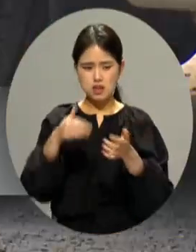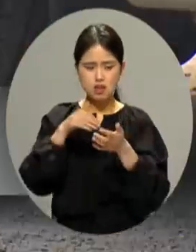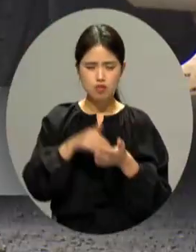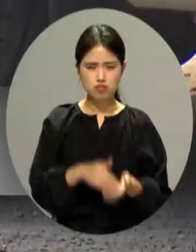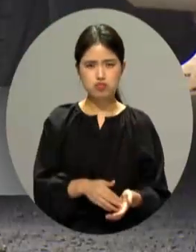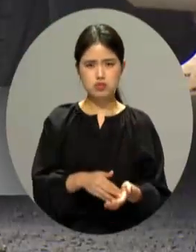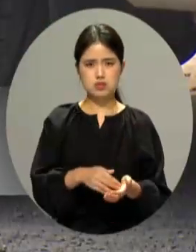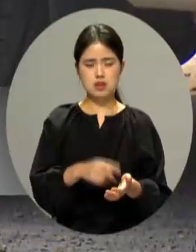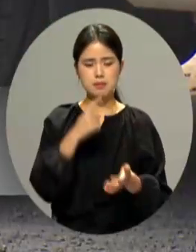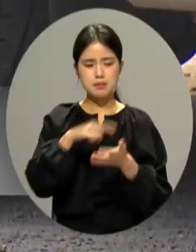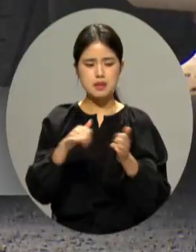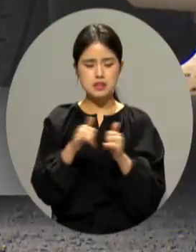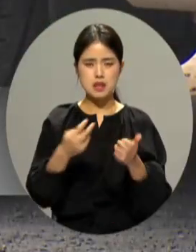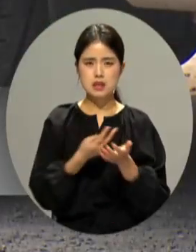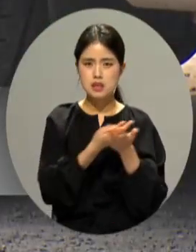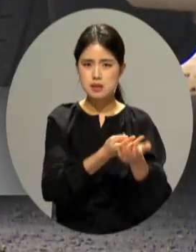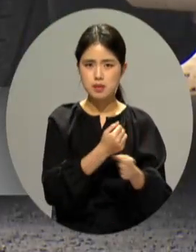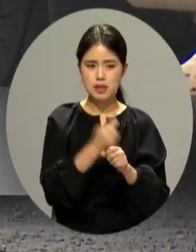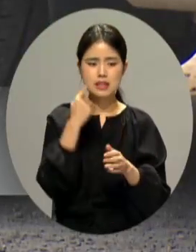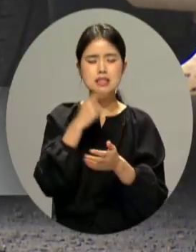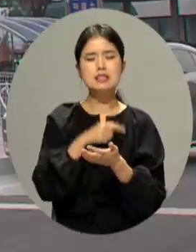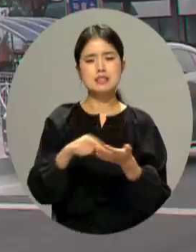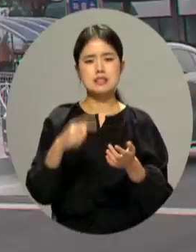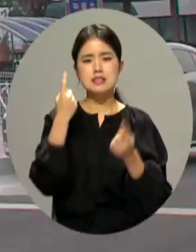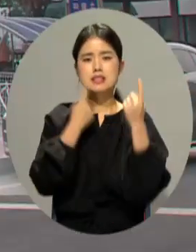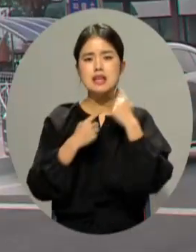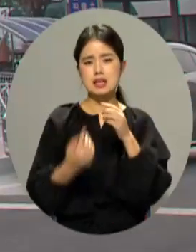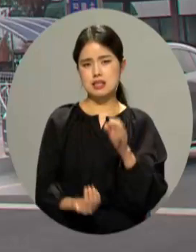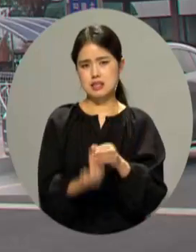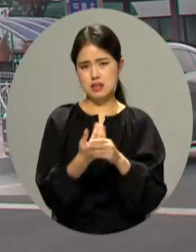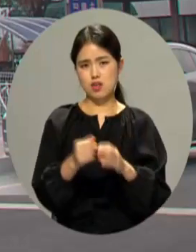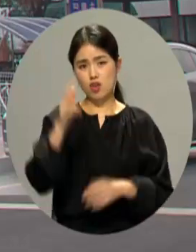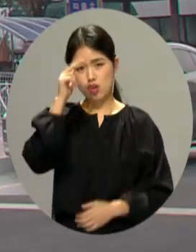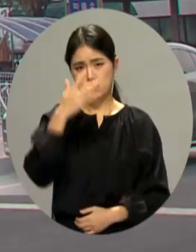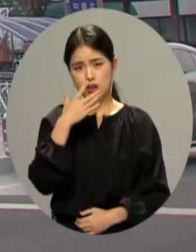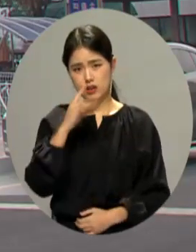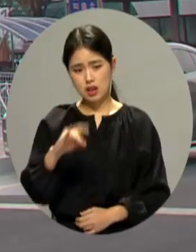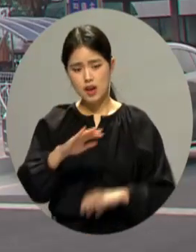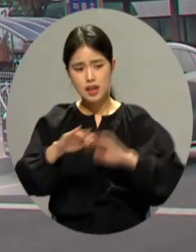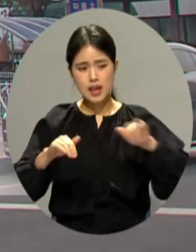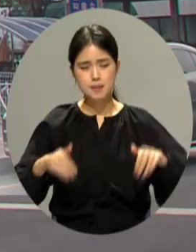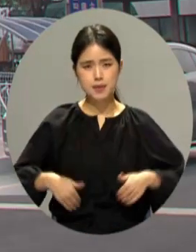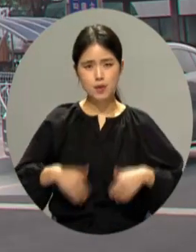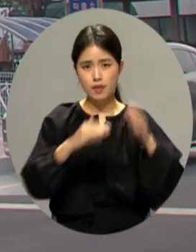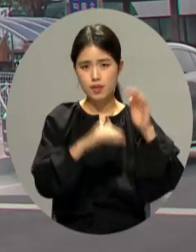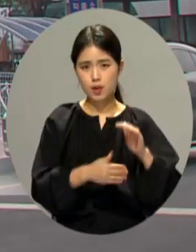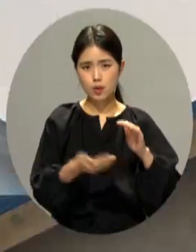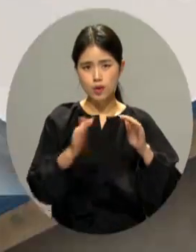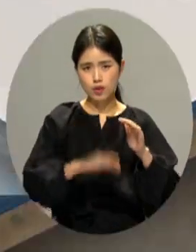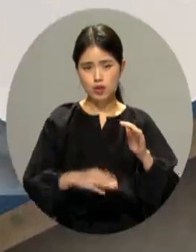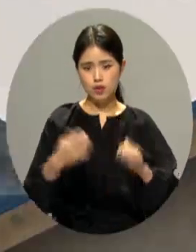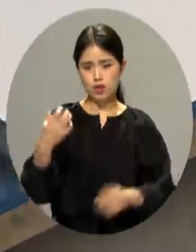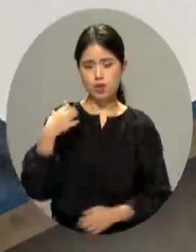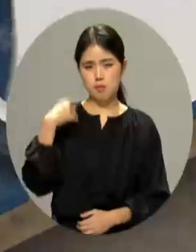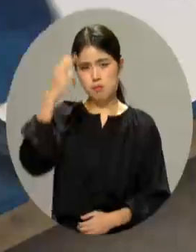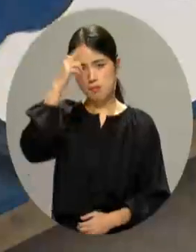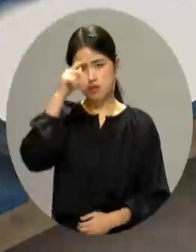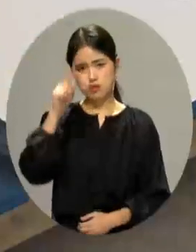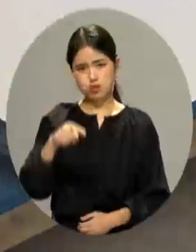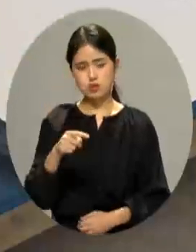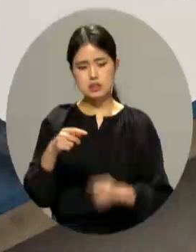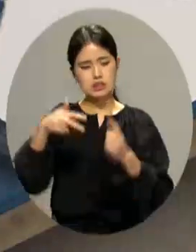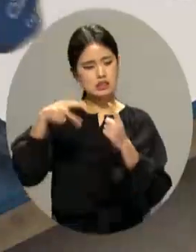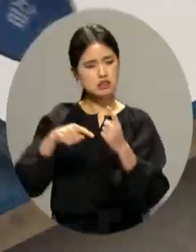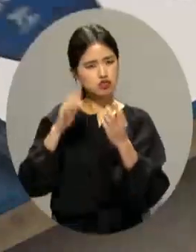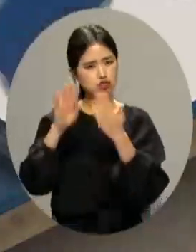입고 피해자가 입원까지 한 상해 사건. 경찰이 당연히 개입해야 할 사안인데 관할 파출소는 사건 일주일